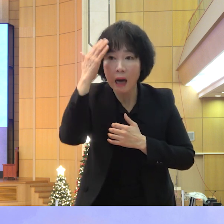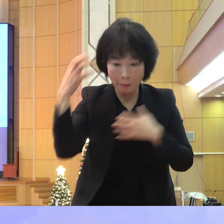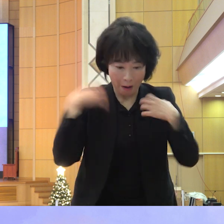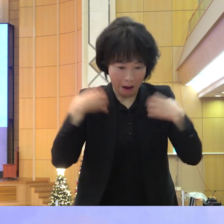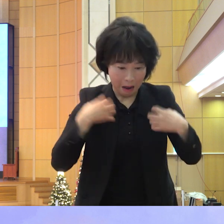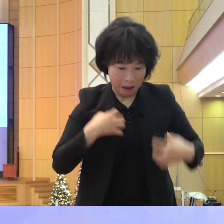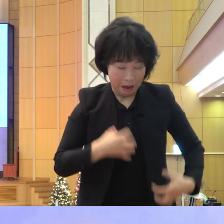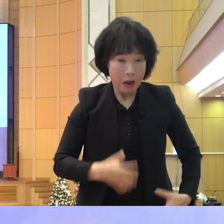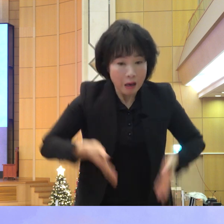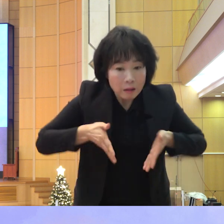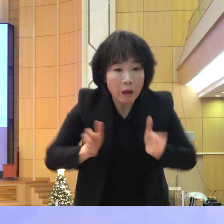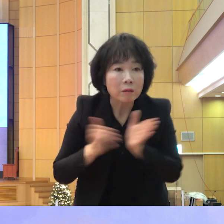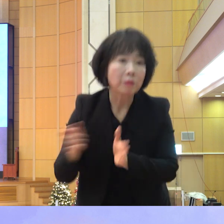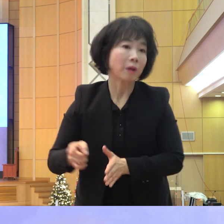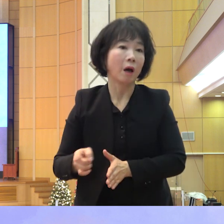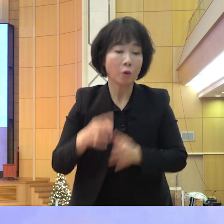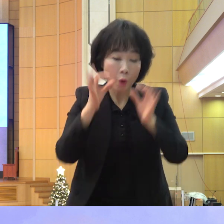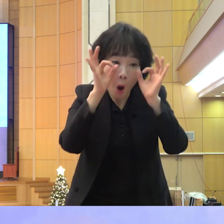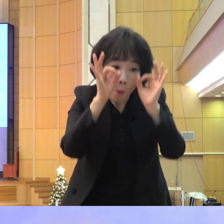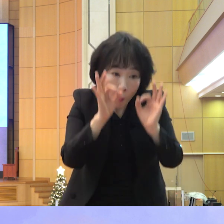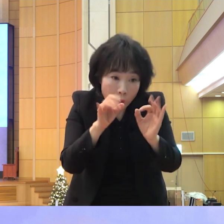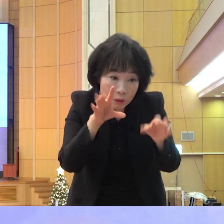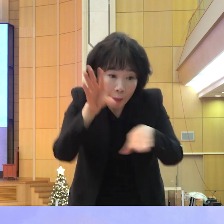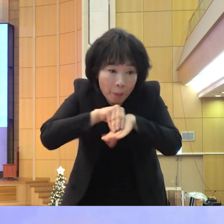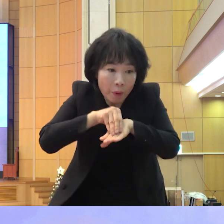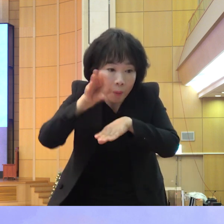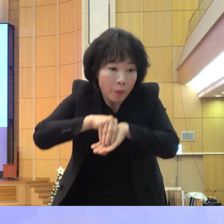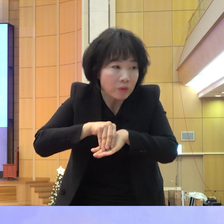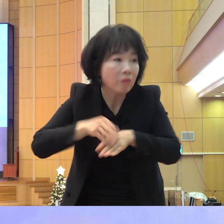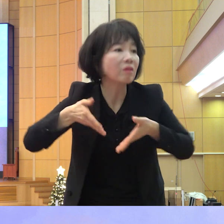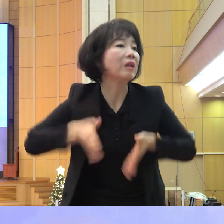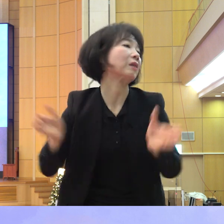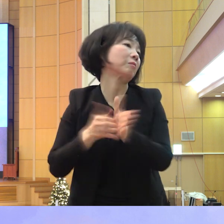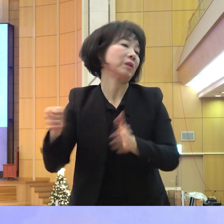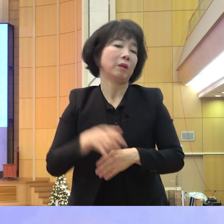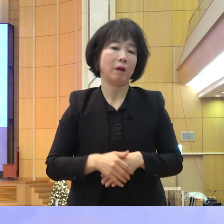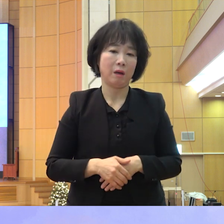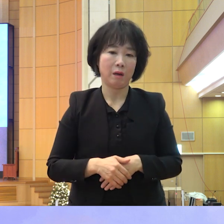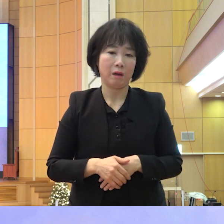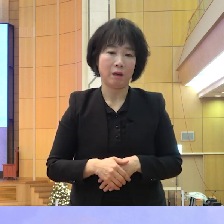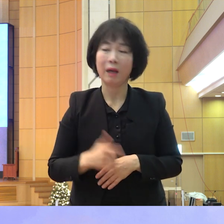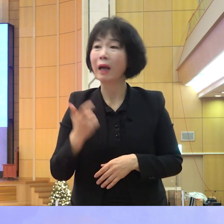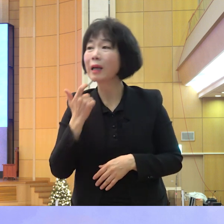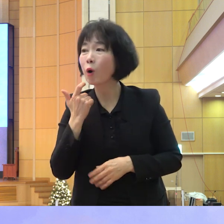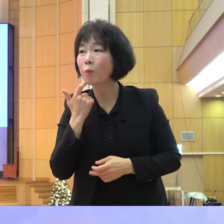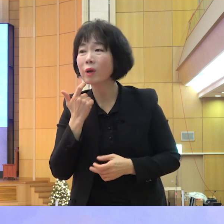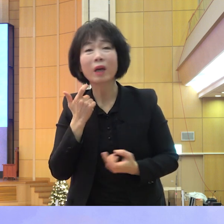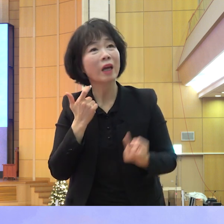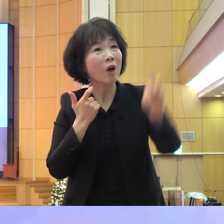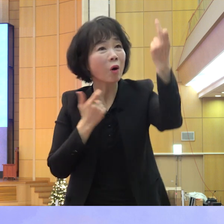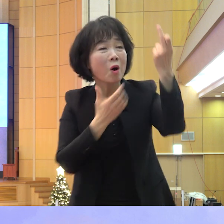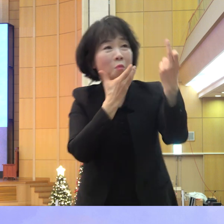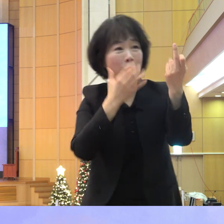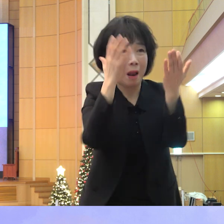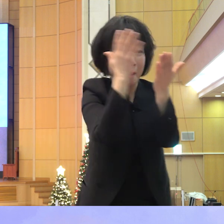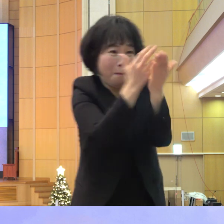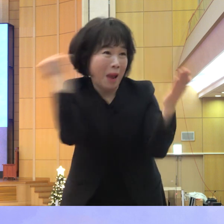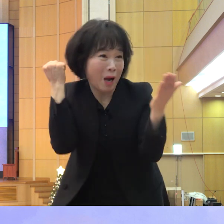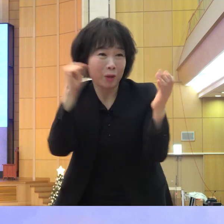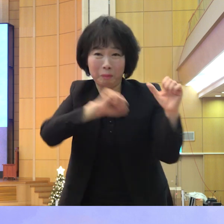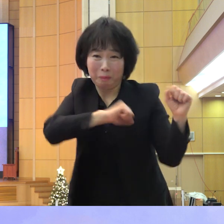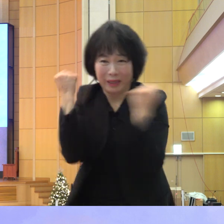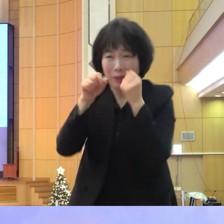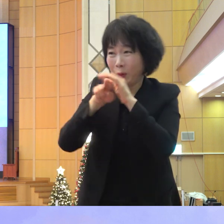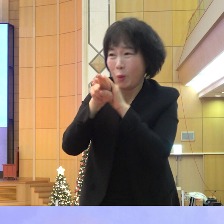복 받아야 될 걸 자기가 축복기도를 받는 바람에 에서가 내 복을 빼앗았다고 야곱을 죽이려고 하니까 외삼촌